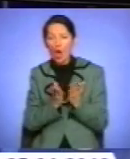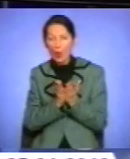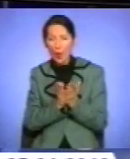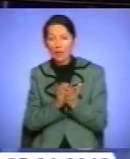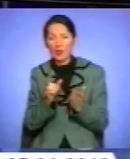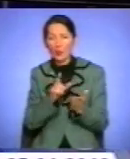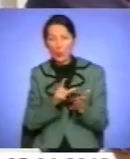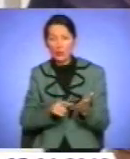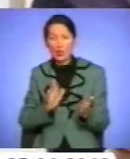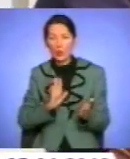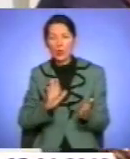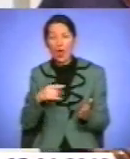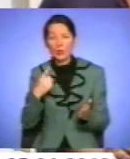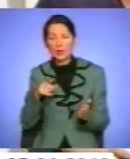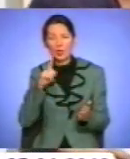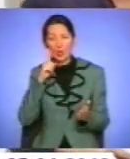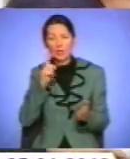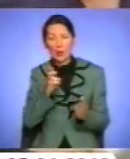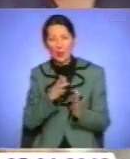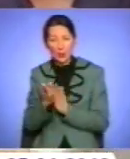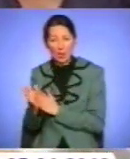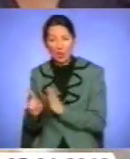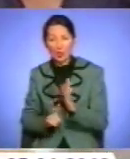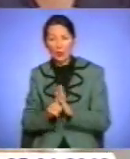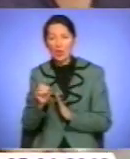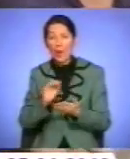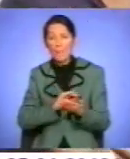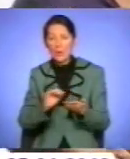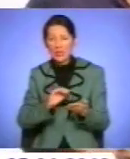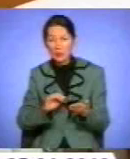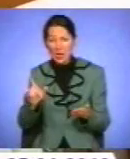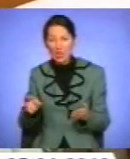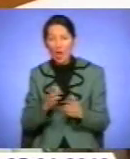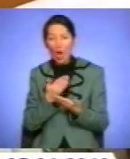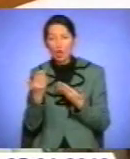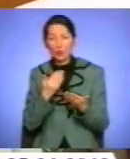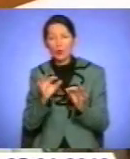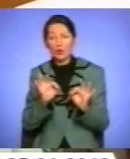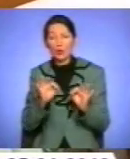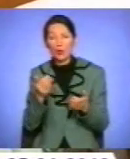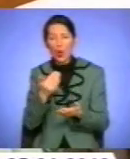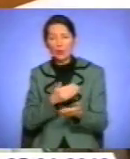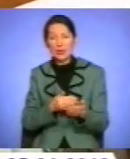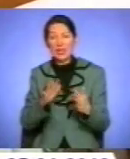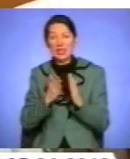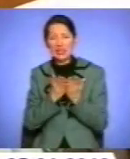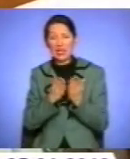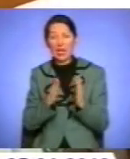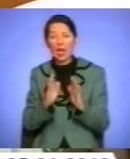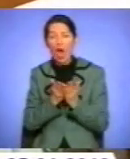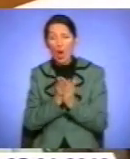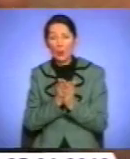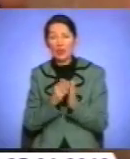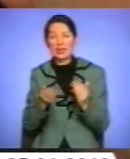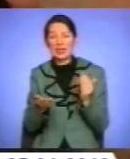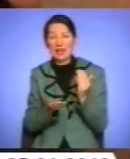бібліотеці. Розпочав письменник розмову із розповіді про останні книги. Це роман «Дерева на дахах» та повість «Криївка»,